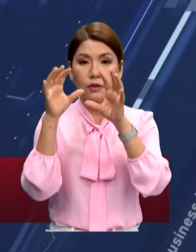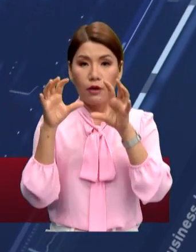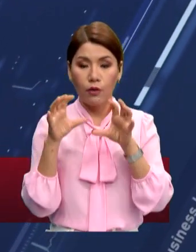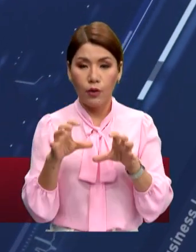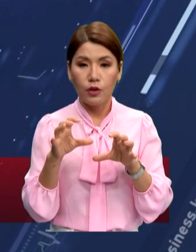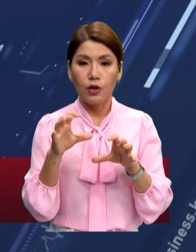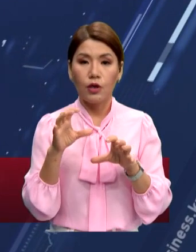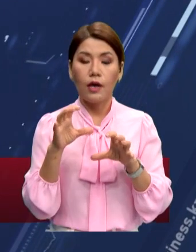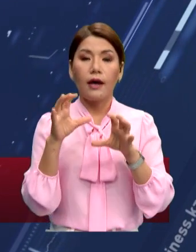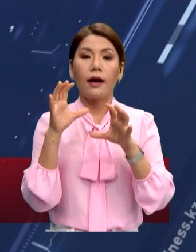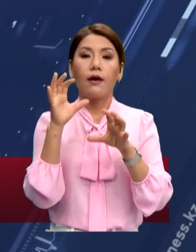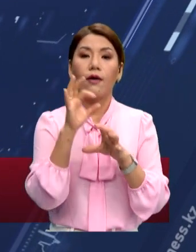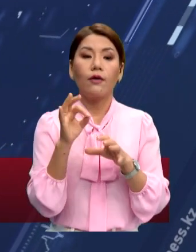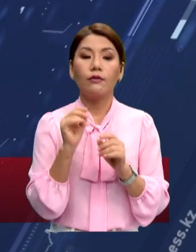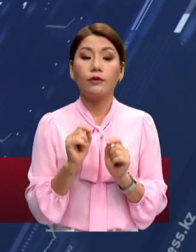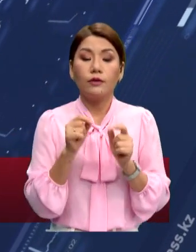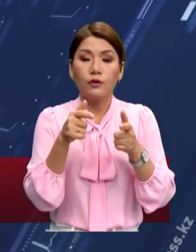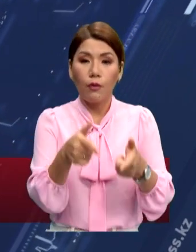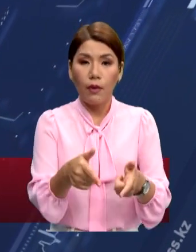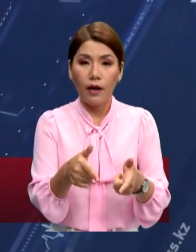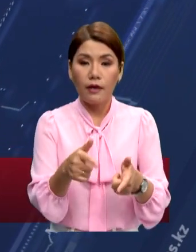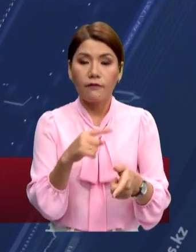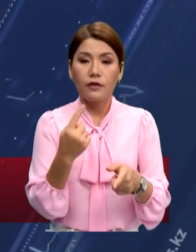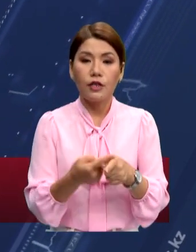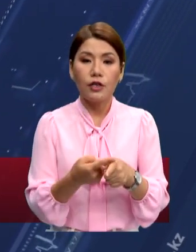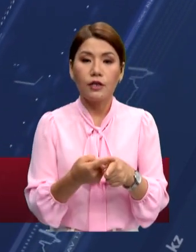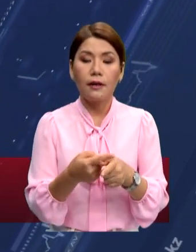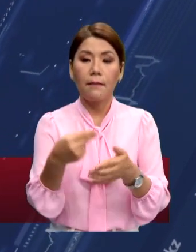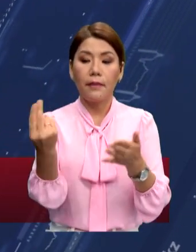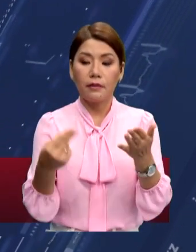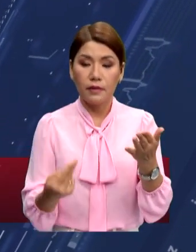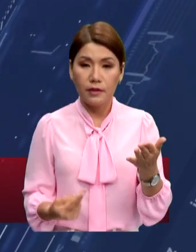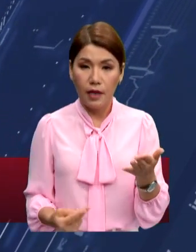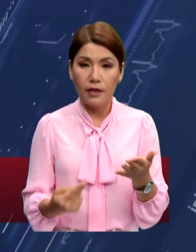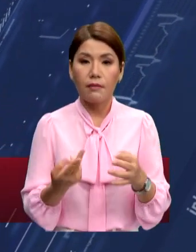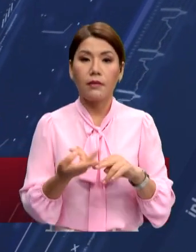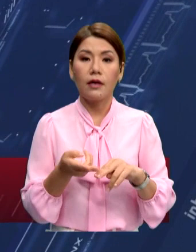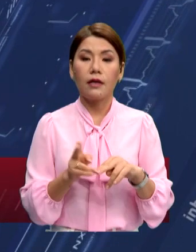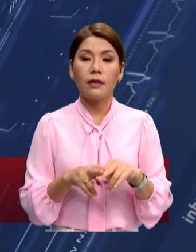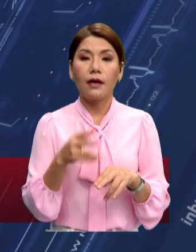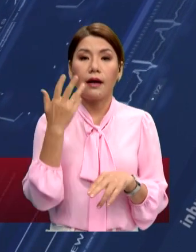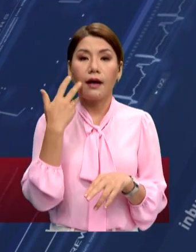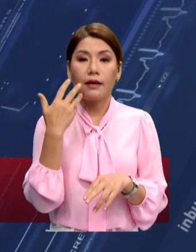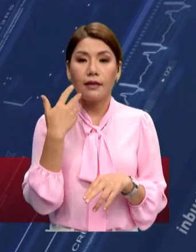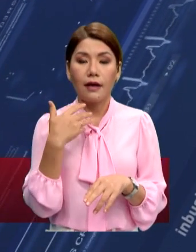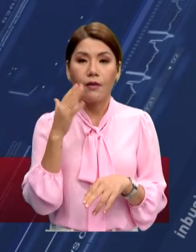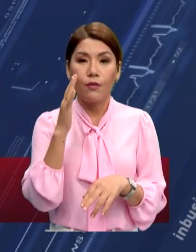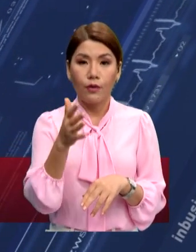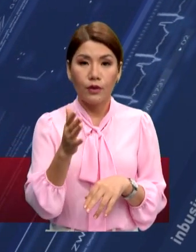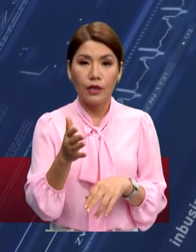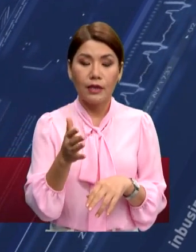вносящий изменения в Конституцию, о том, что он вступает в силу там со дня подписания, то когда